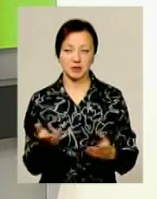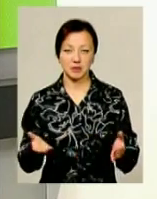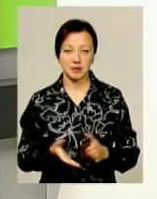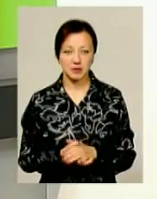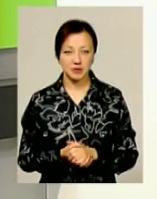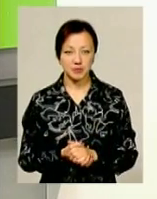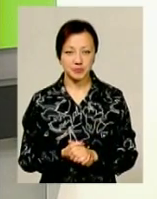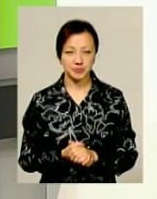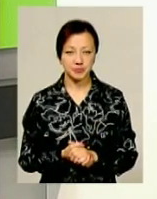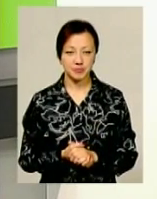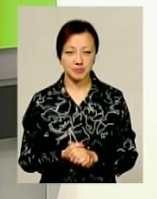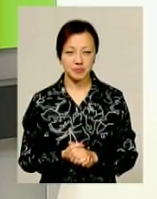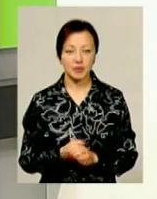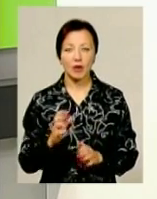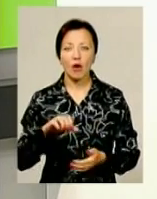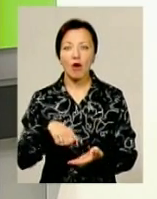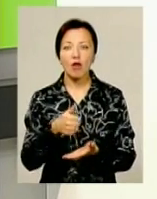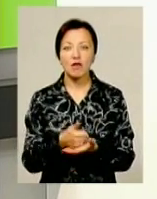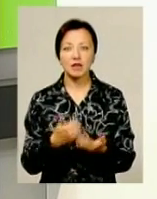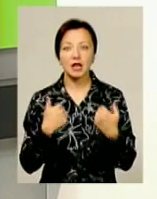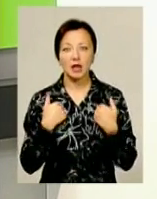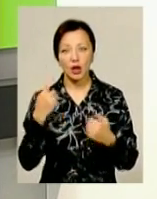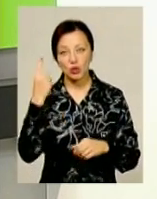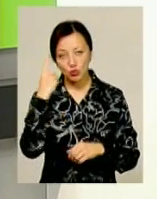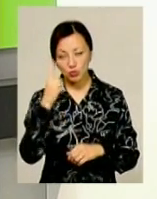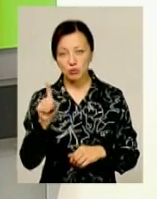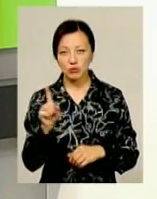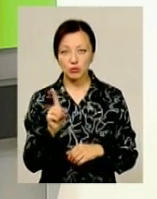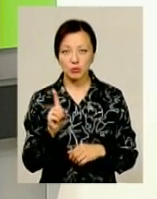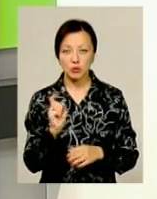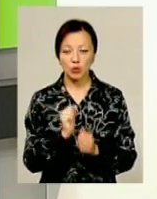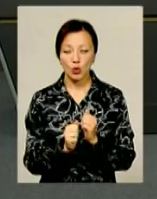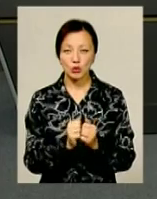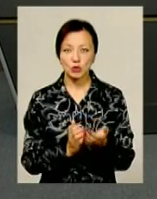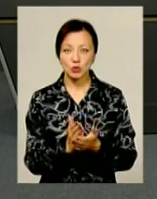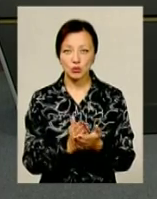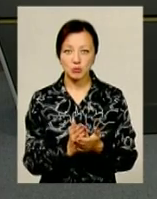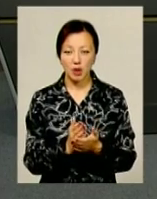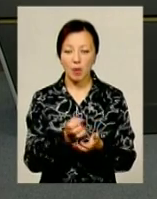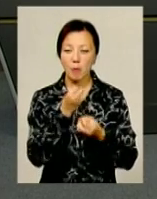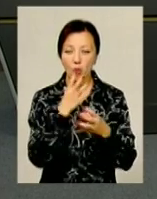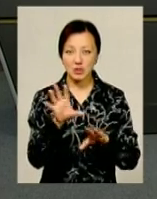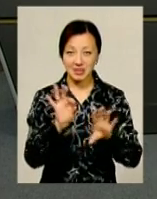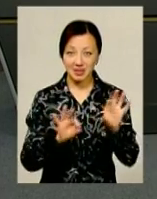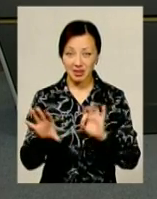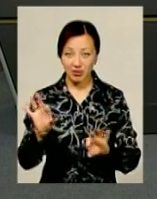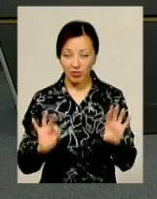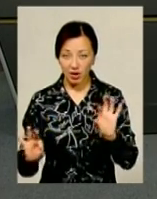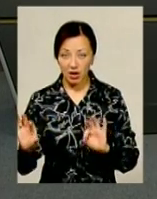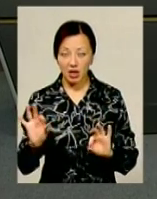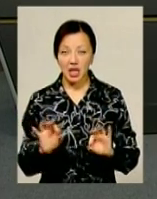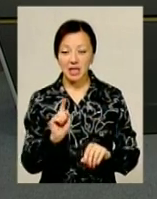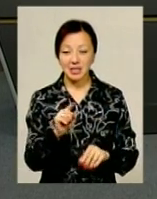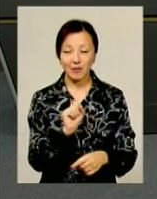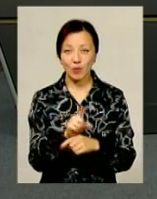раз скорочення. І саме головне, я думаю, щоб взяти із кожної служби позитив, який там є, вибрати